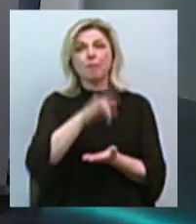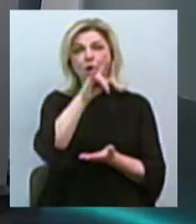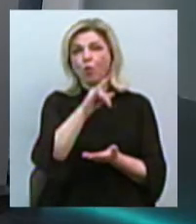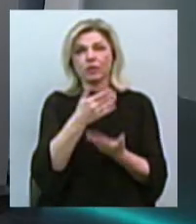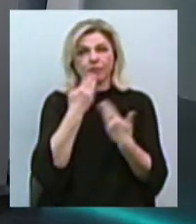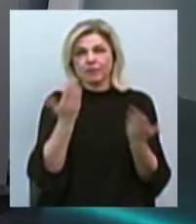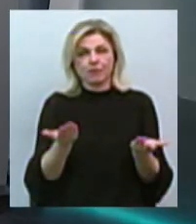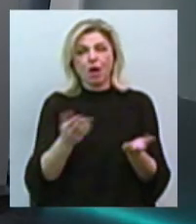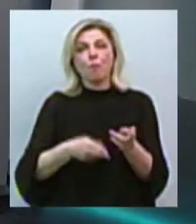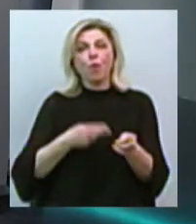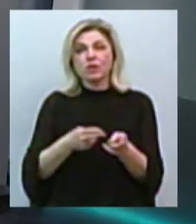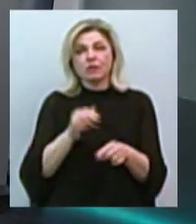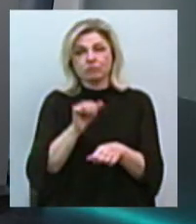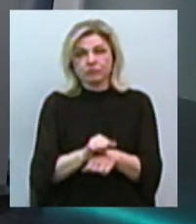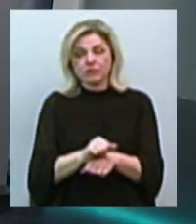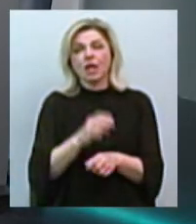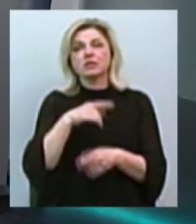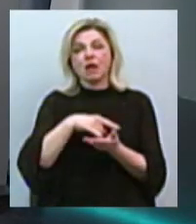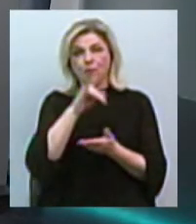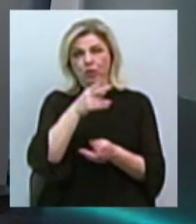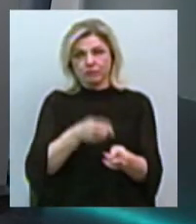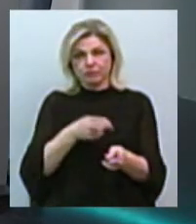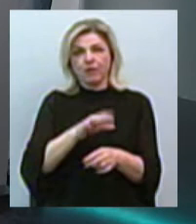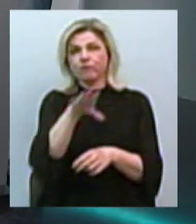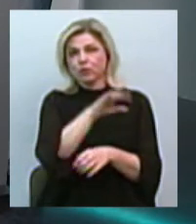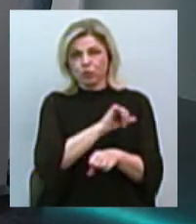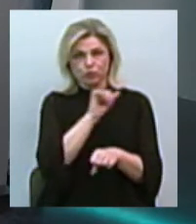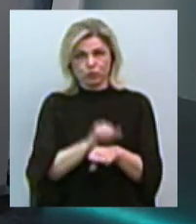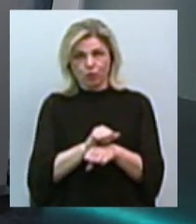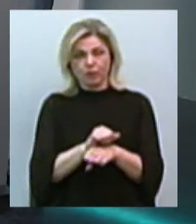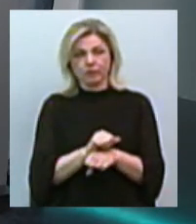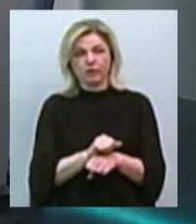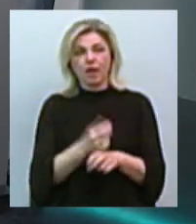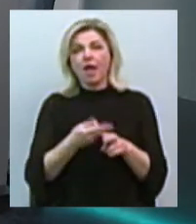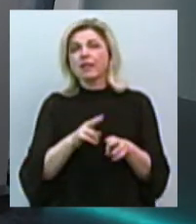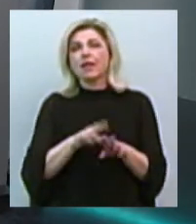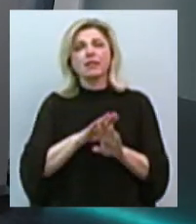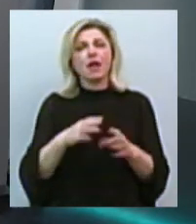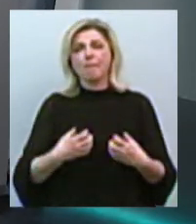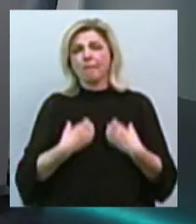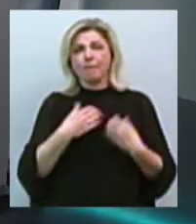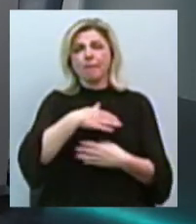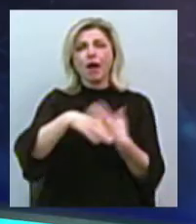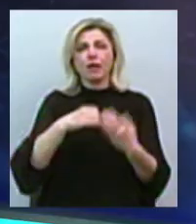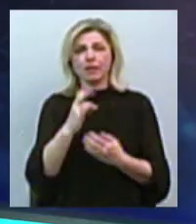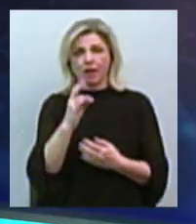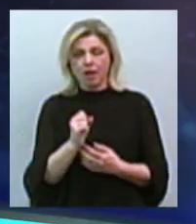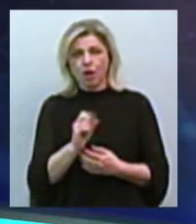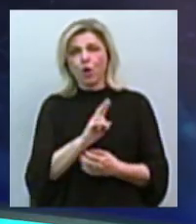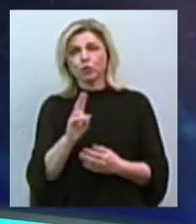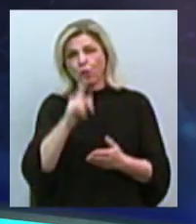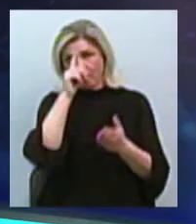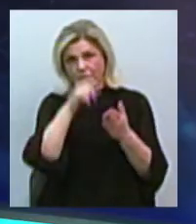летают, поезда не ходят, автобусы не действуют. И это не предмет для паники для тех людей, которые вложили, поверили